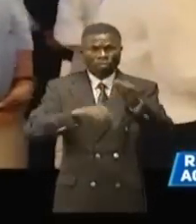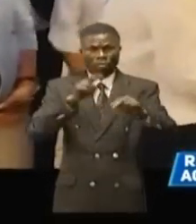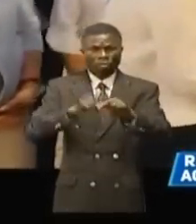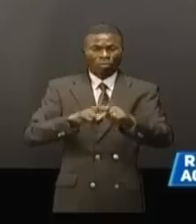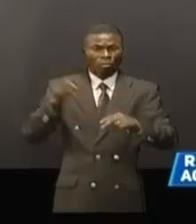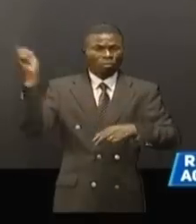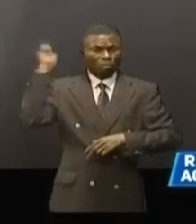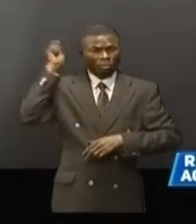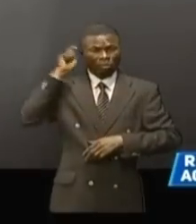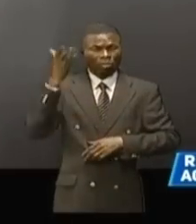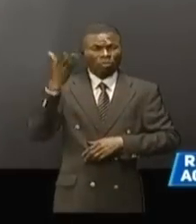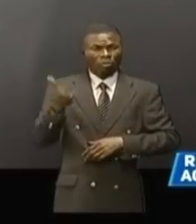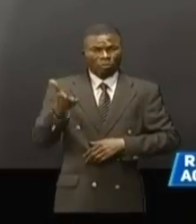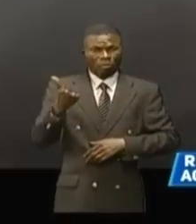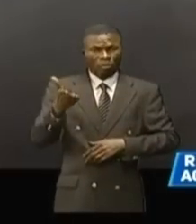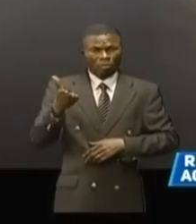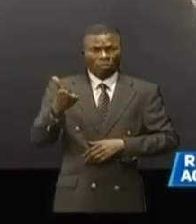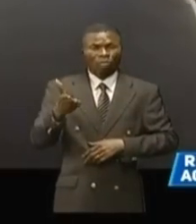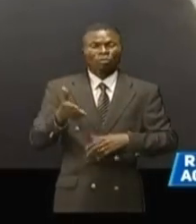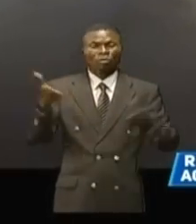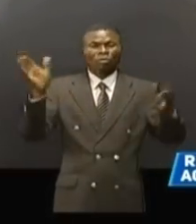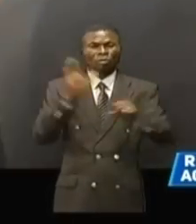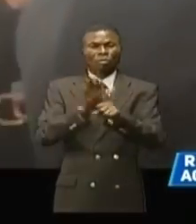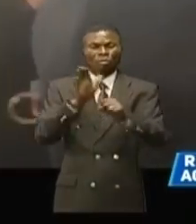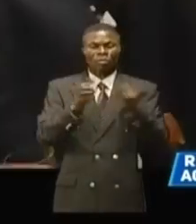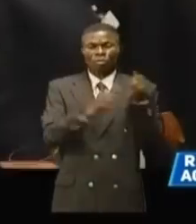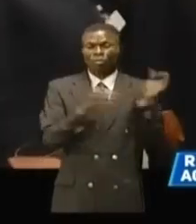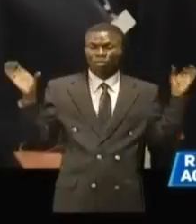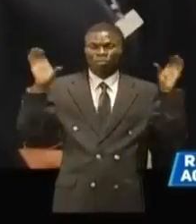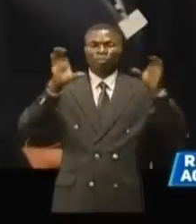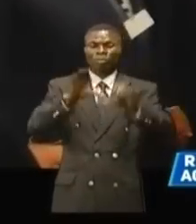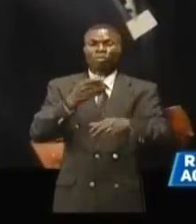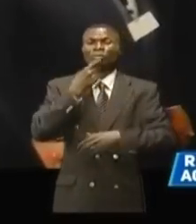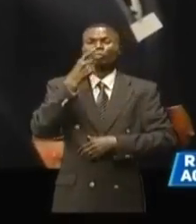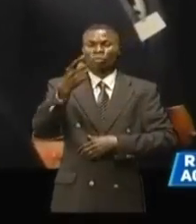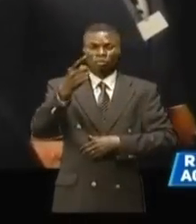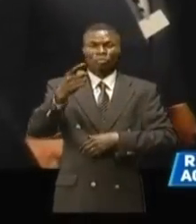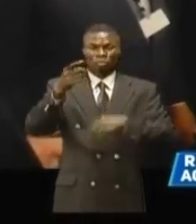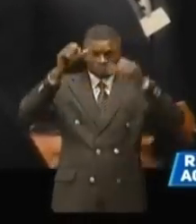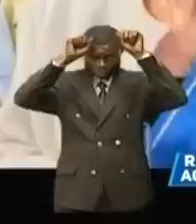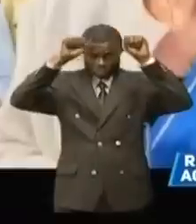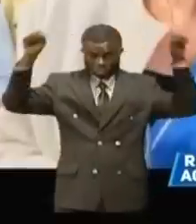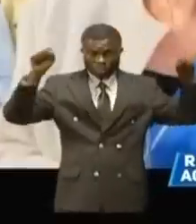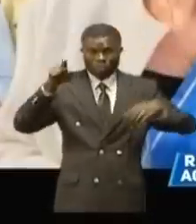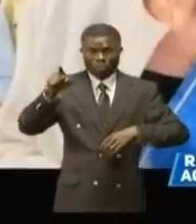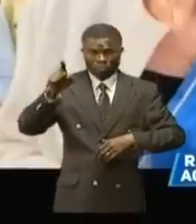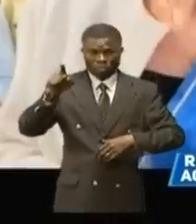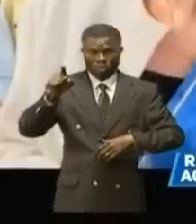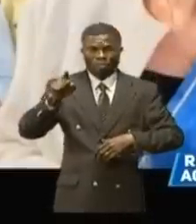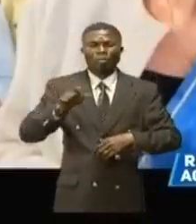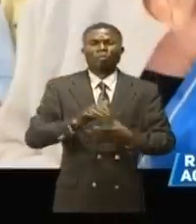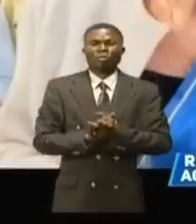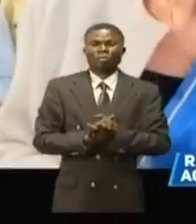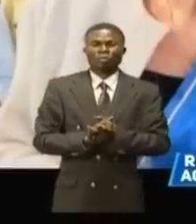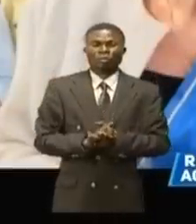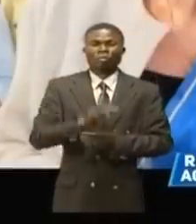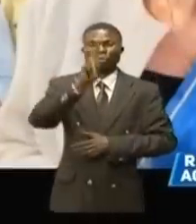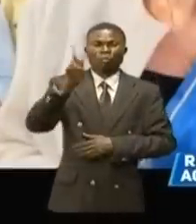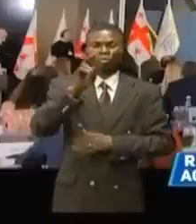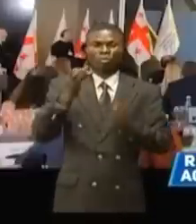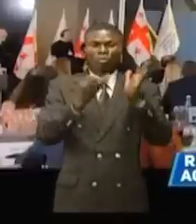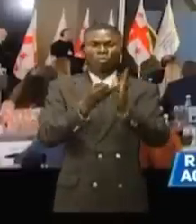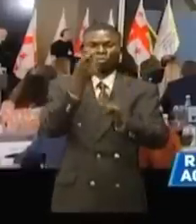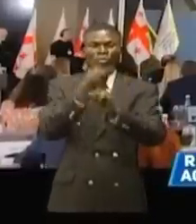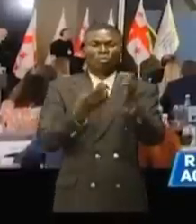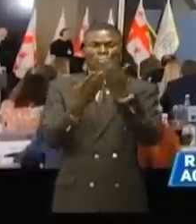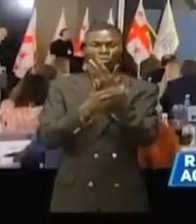André Mbatabe Tukumesu, à la tête d'une forte délégation, l'a dit à la présidente Salomé Zourabichvili. Ce vendredi 7